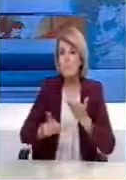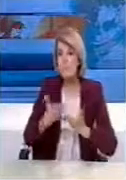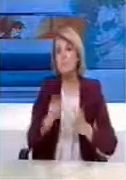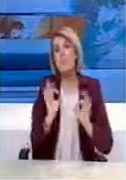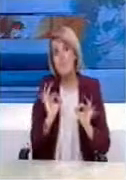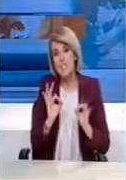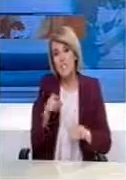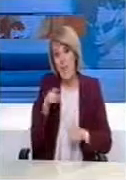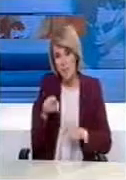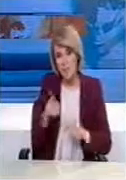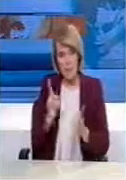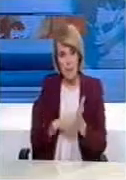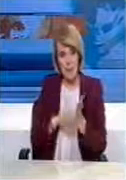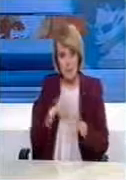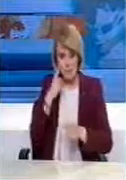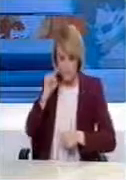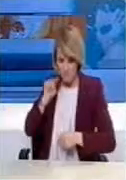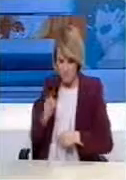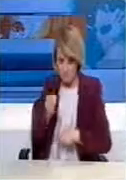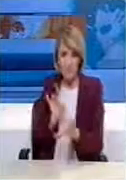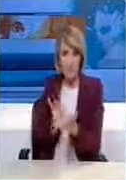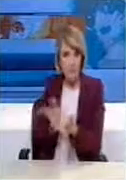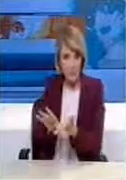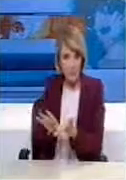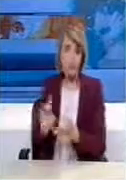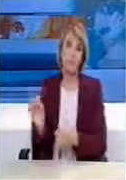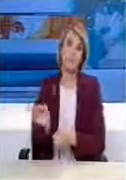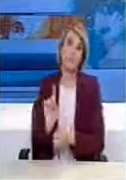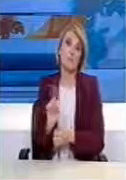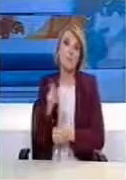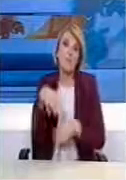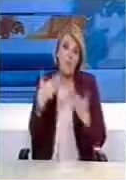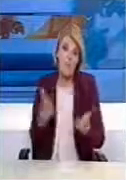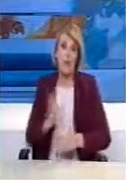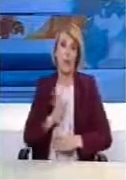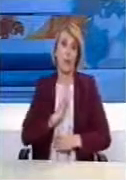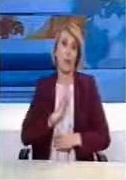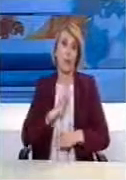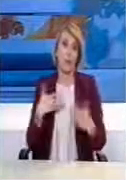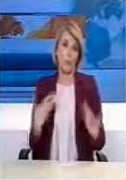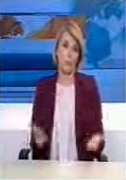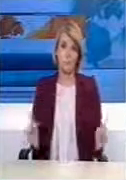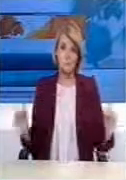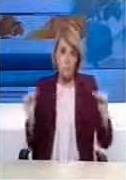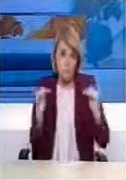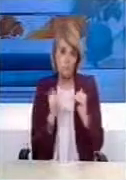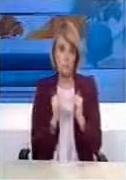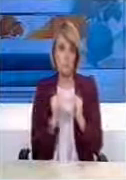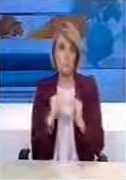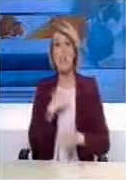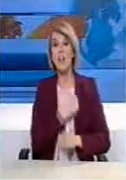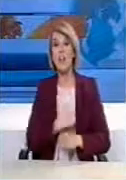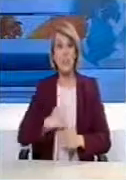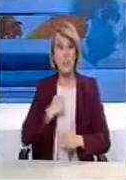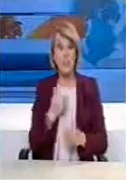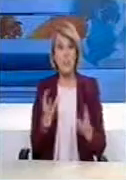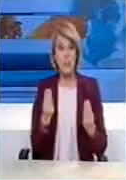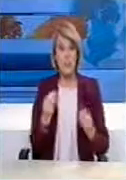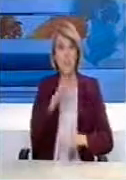αποδιοπομπαίοι τράγοι και στόχος μίσους στα πλαίσια αυτής της επιδημίας. Σε κάποιες χώρες, δυστυχώς, μέσα ενημέρωσης αναφέρονται σε αυτούς ως